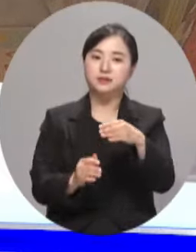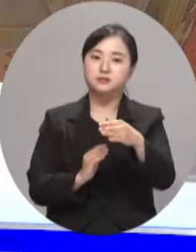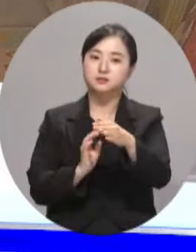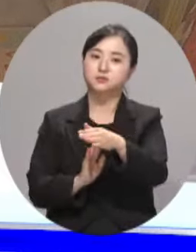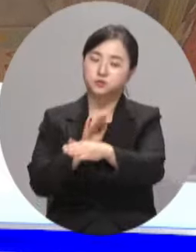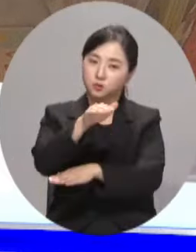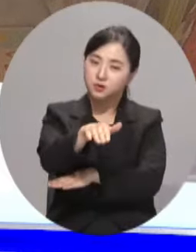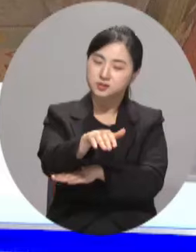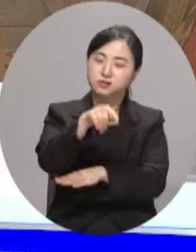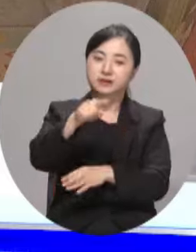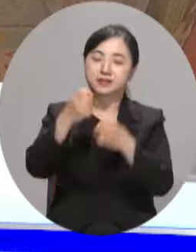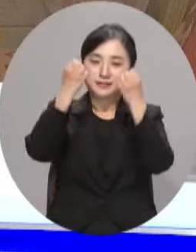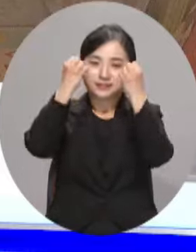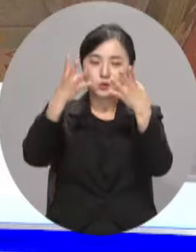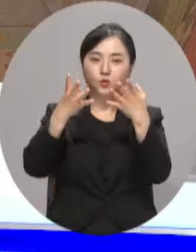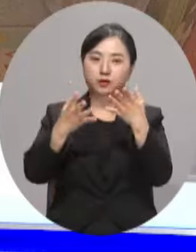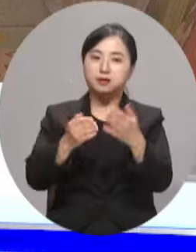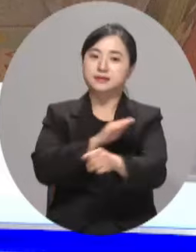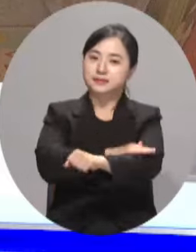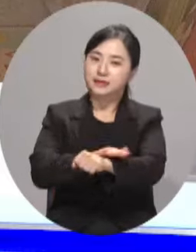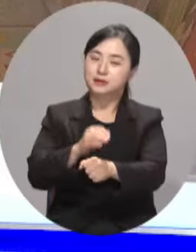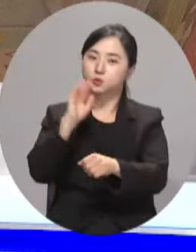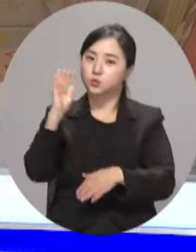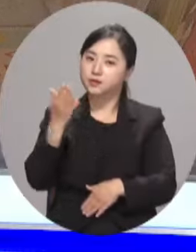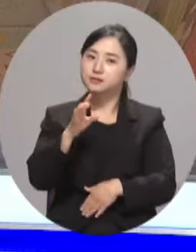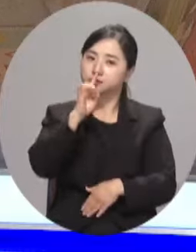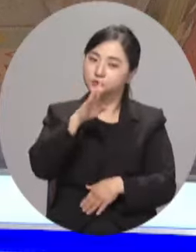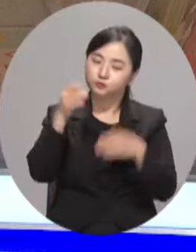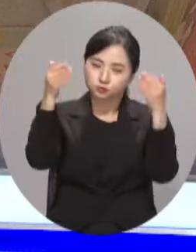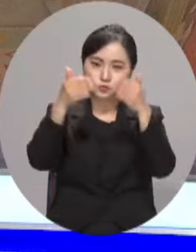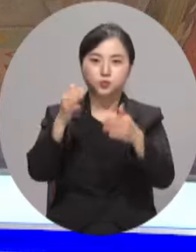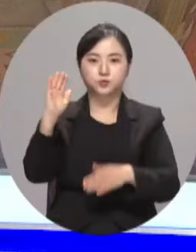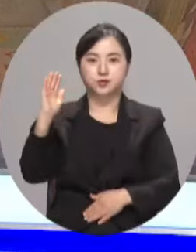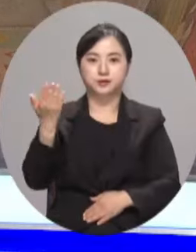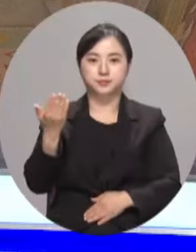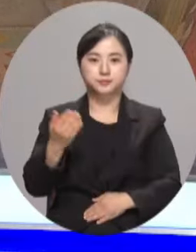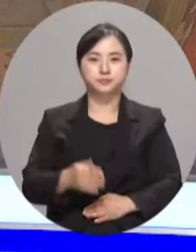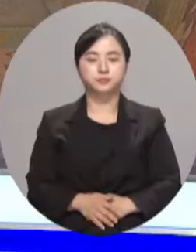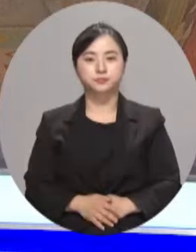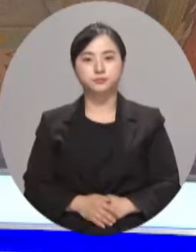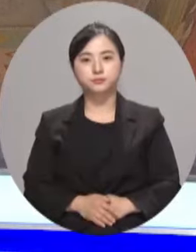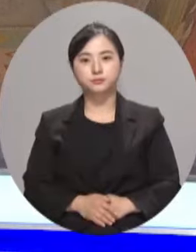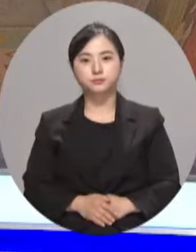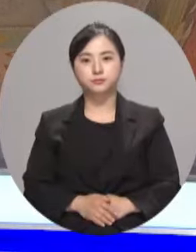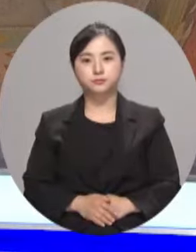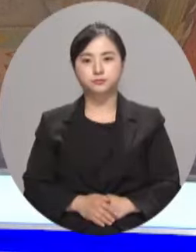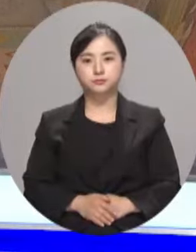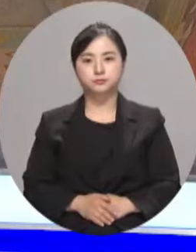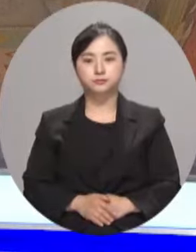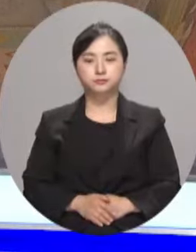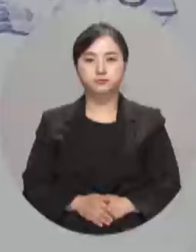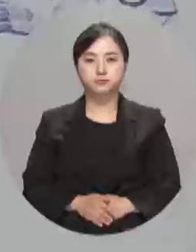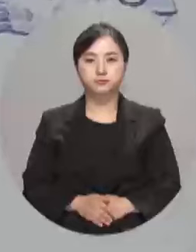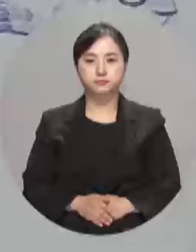새로운 출판 문화 콘텐츠로 자리 잡을 수 있을지 관심입니다. 허현우 기자입니다.